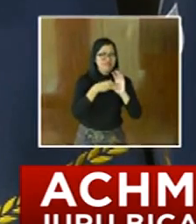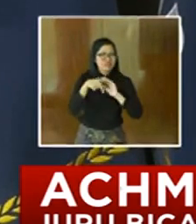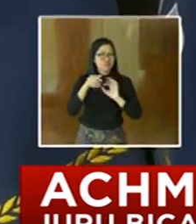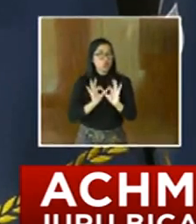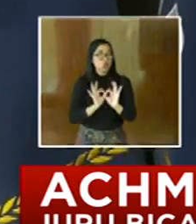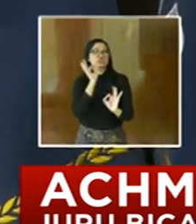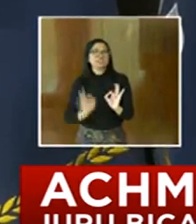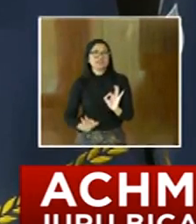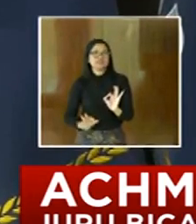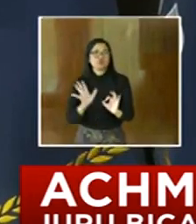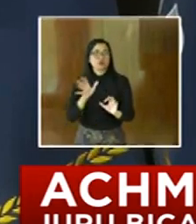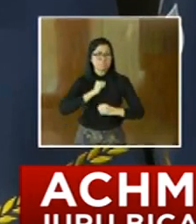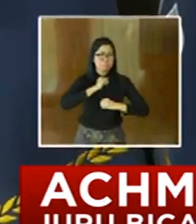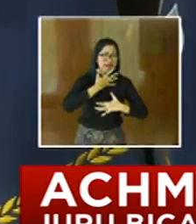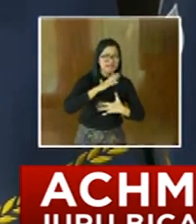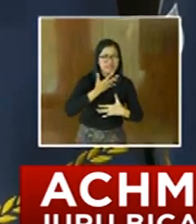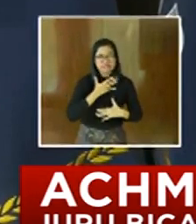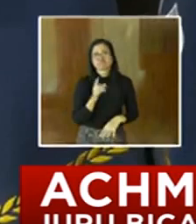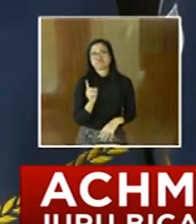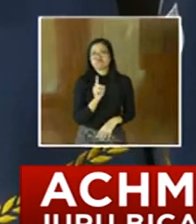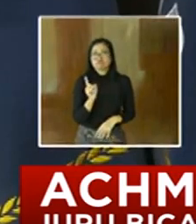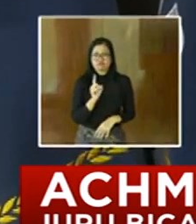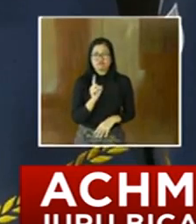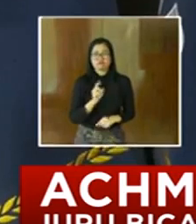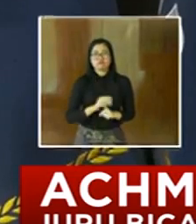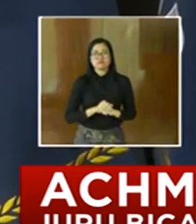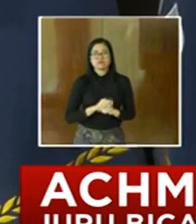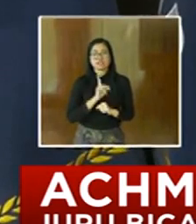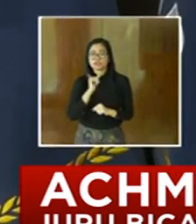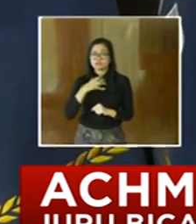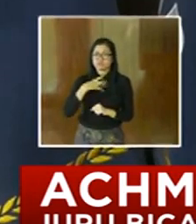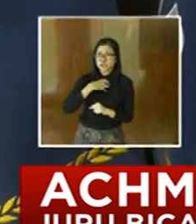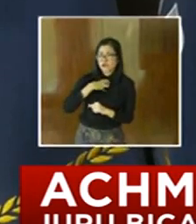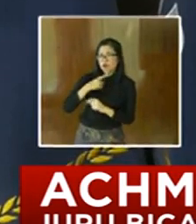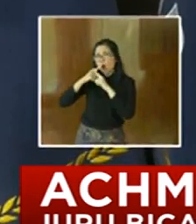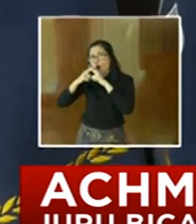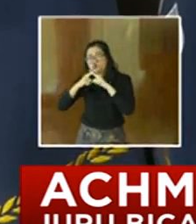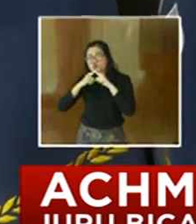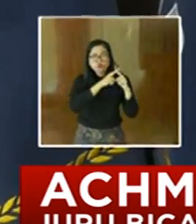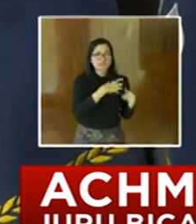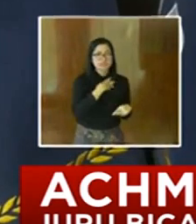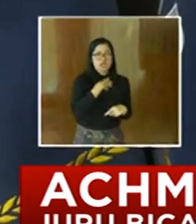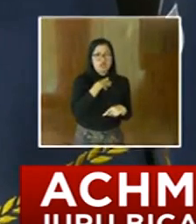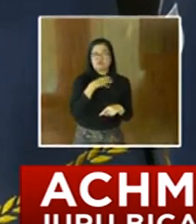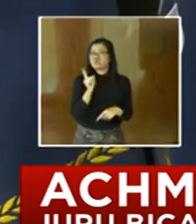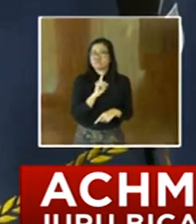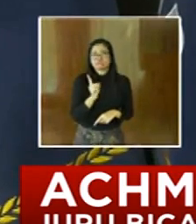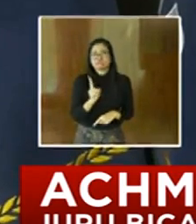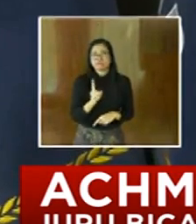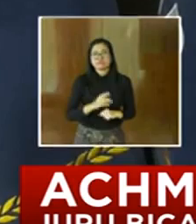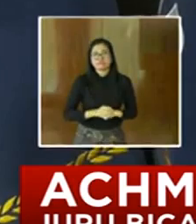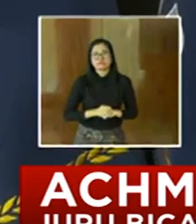bukan dengan kepanikan dan bukan dengan kemudian mempercayai berita-berita yang tidak benar pemerintah